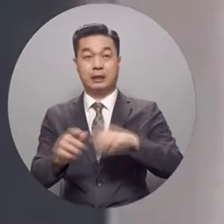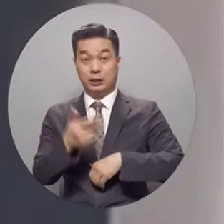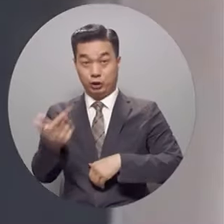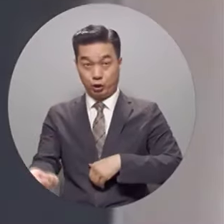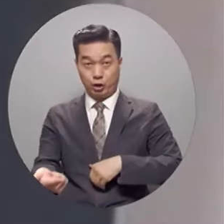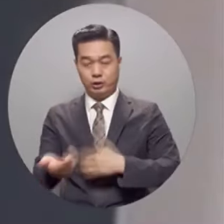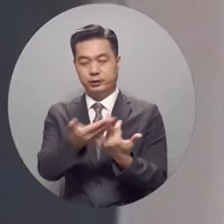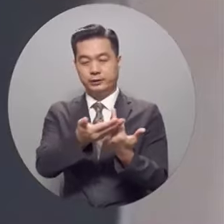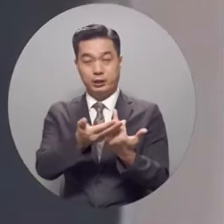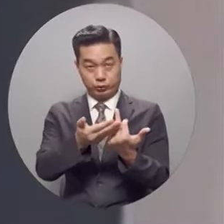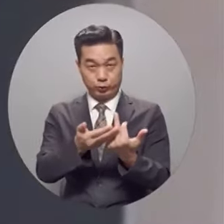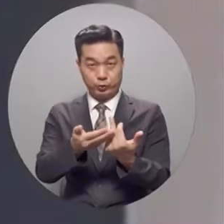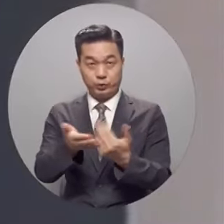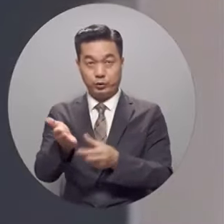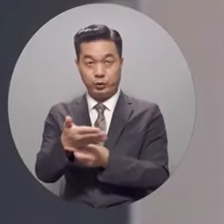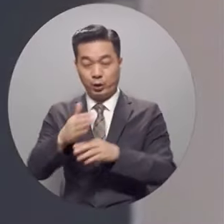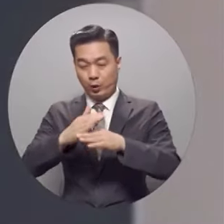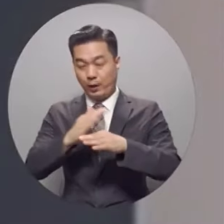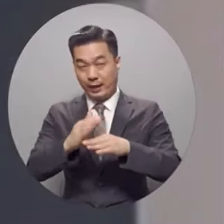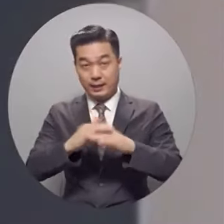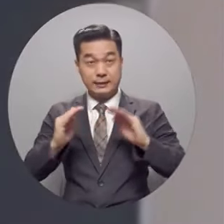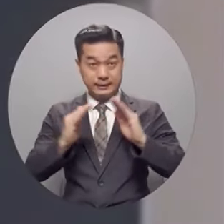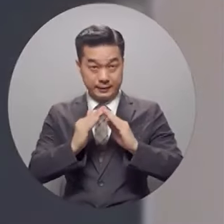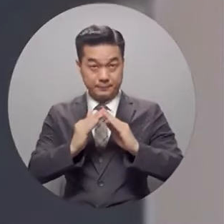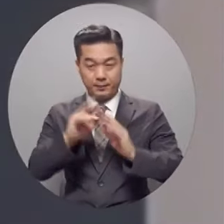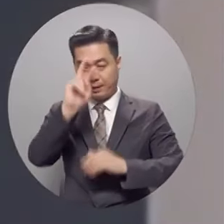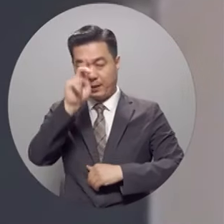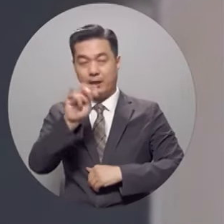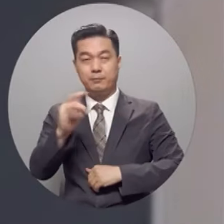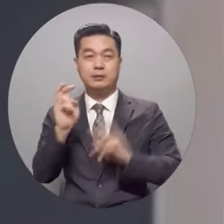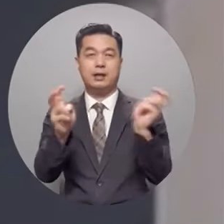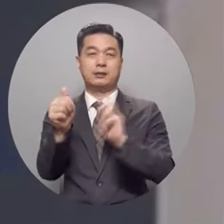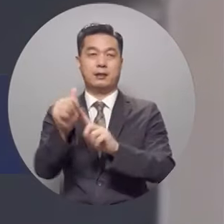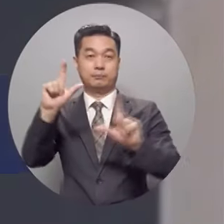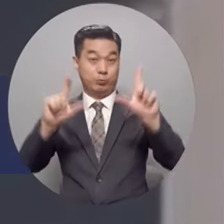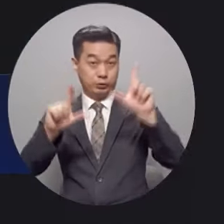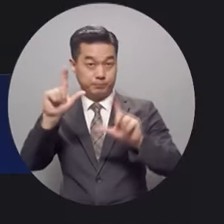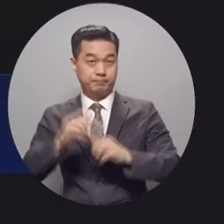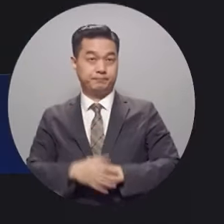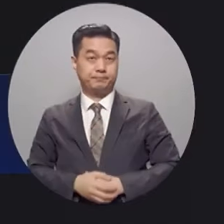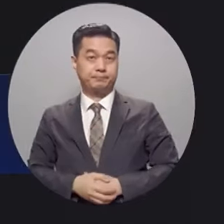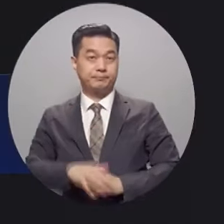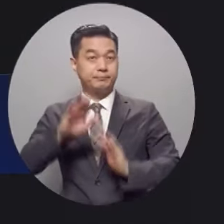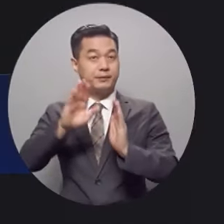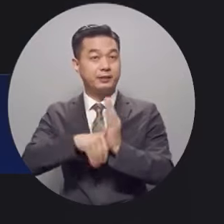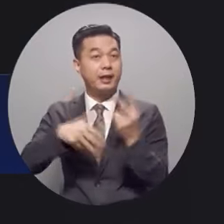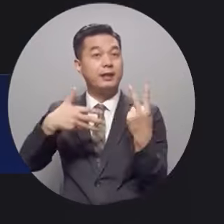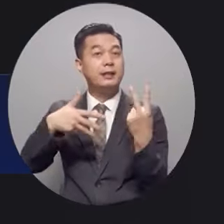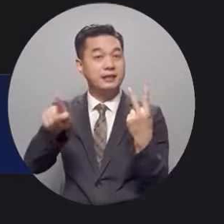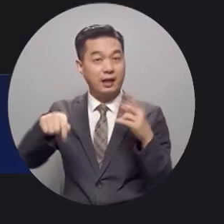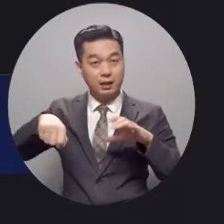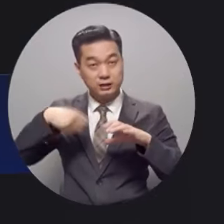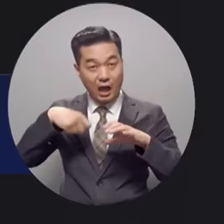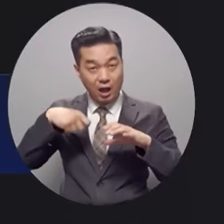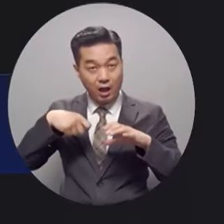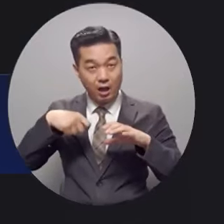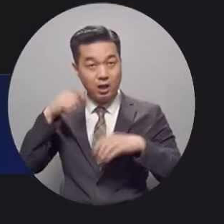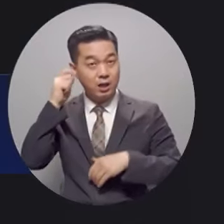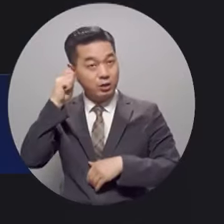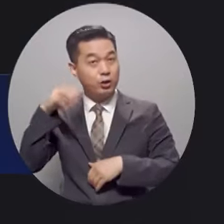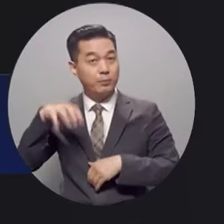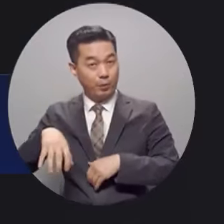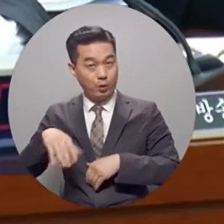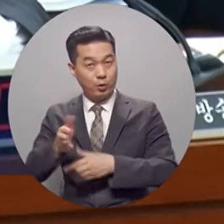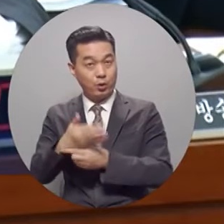횟집에서 찍힌 박민 KBS 사장의 사진입니다 이때 2차 만찬 하셨고요 서귀포의 한